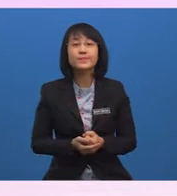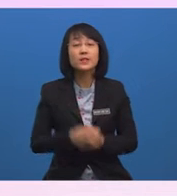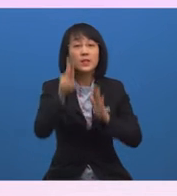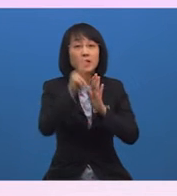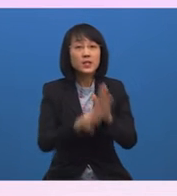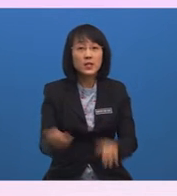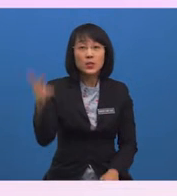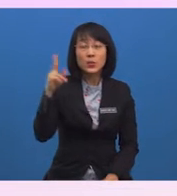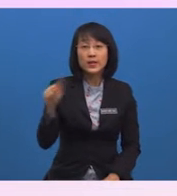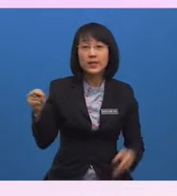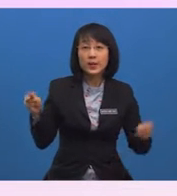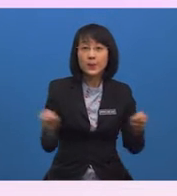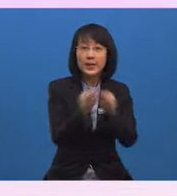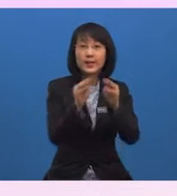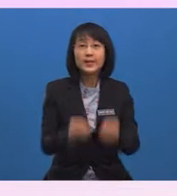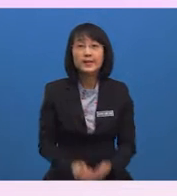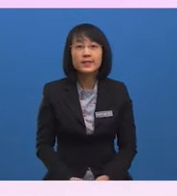Sedikit keliketan melekat.